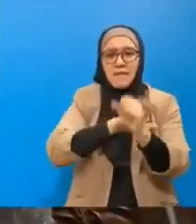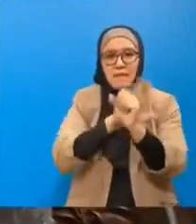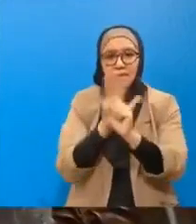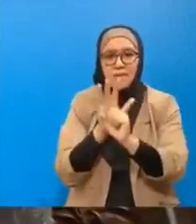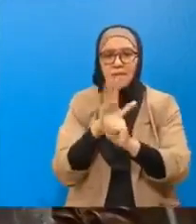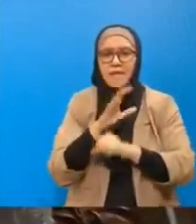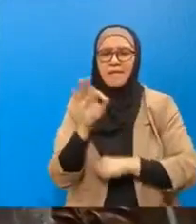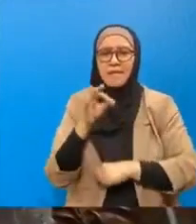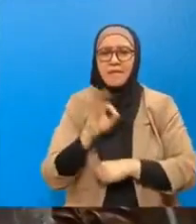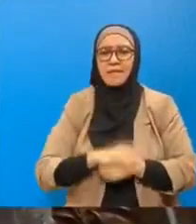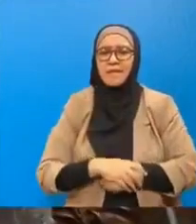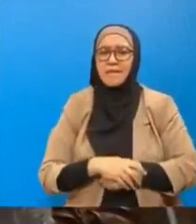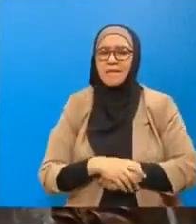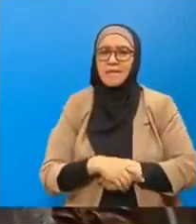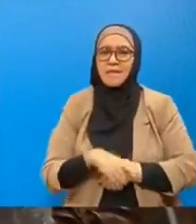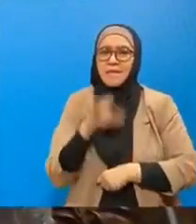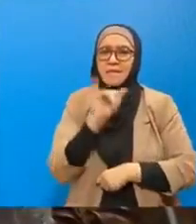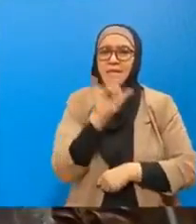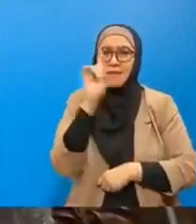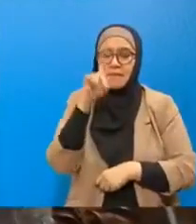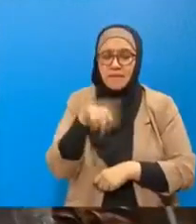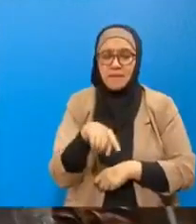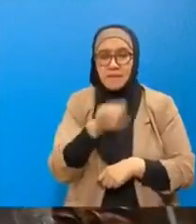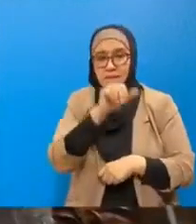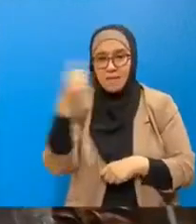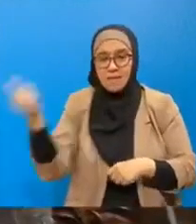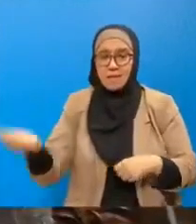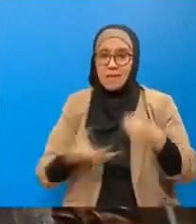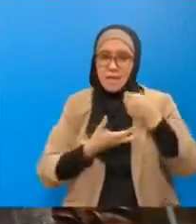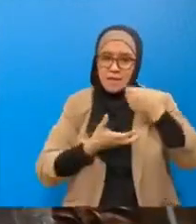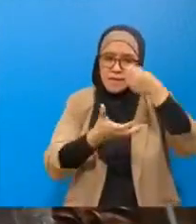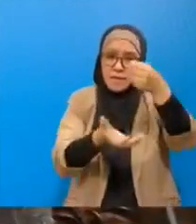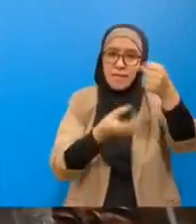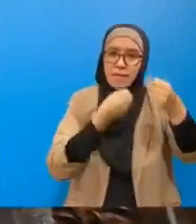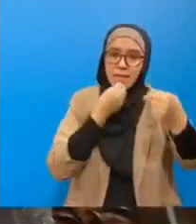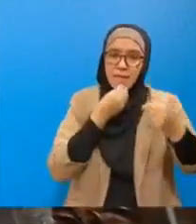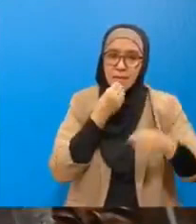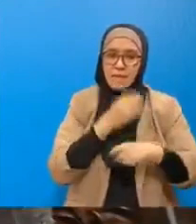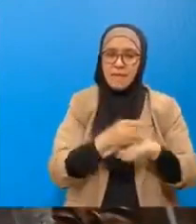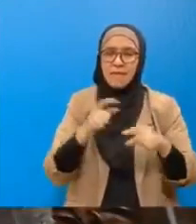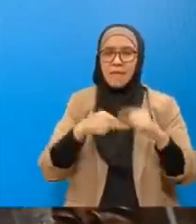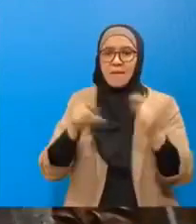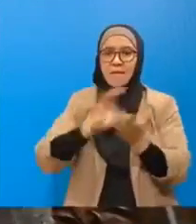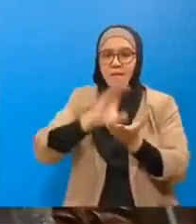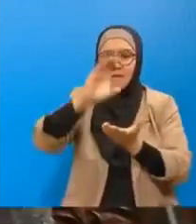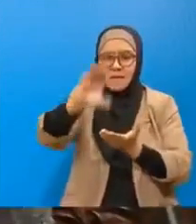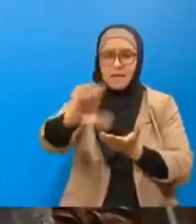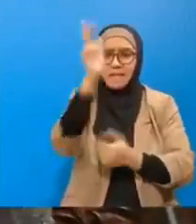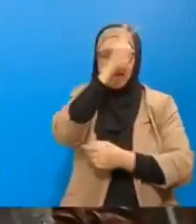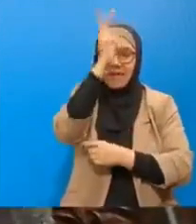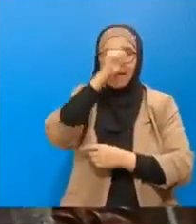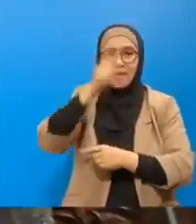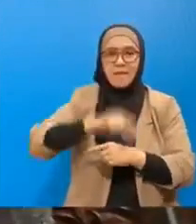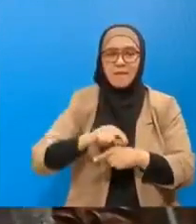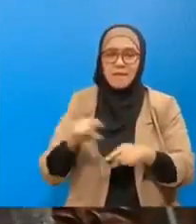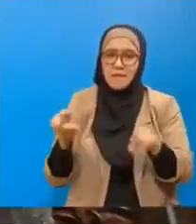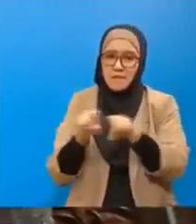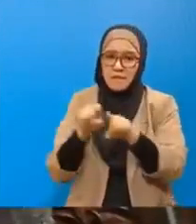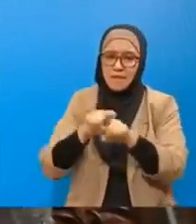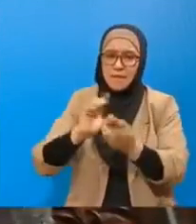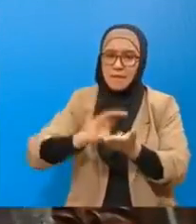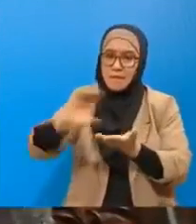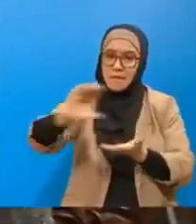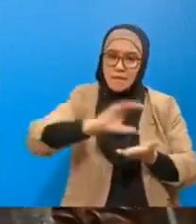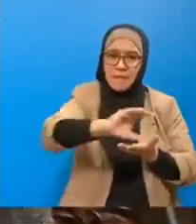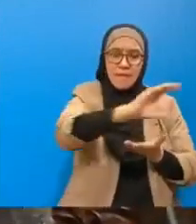Hai sayang dipertuan selain daripada bakul makanan sebenarnya peruntukkan kerjaan juga disalurkan kepada semua lilipaly menu